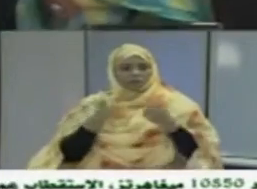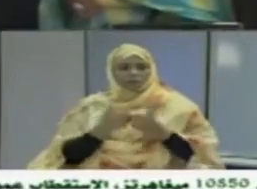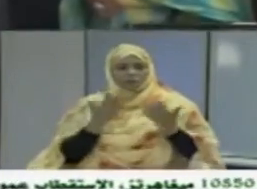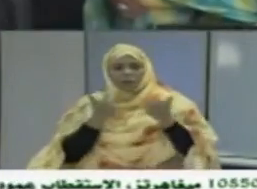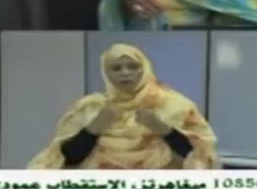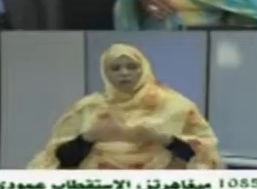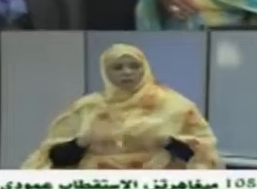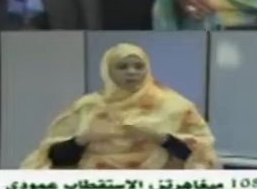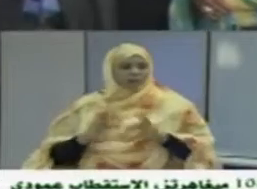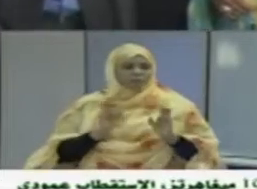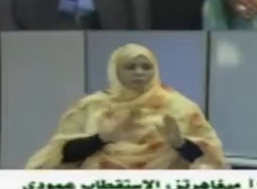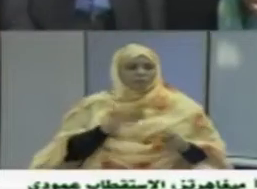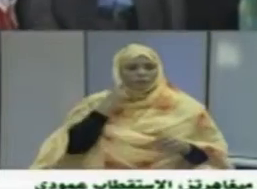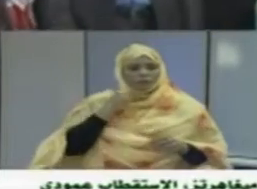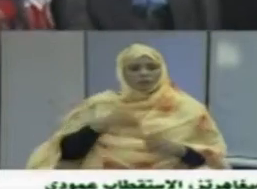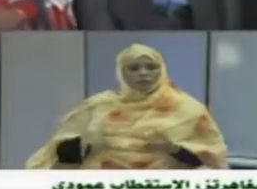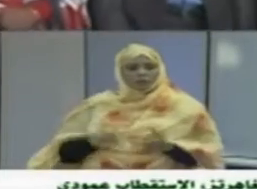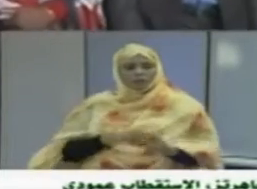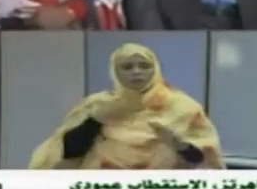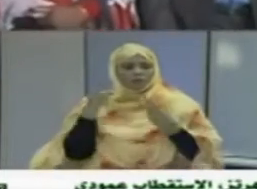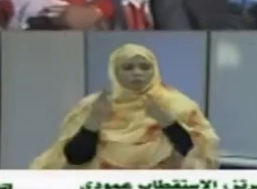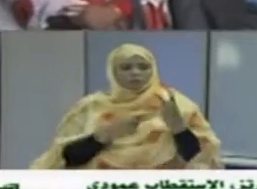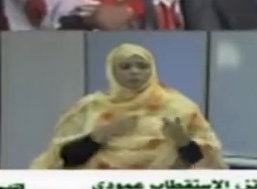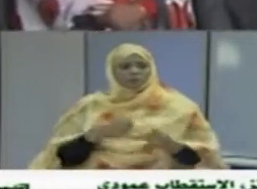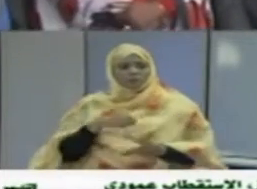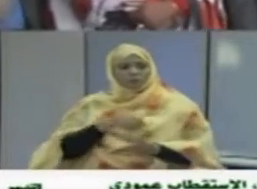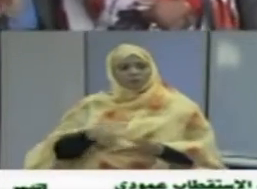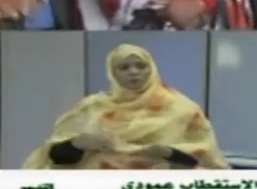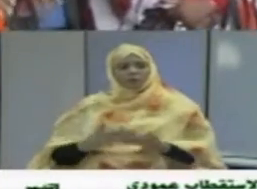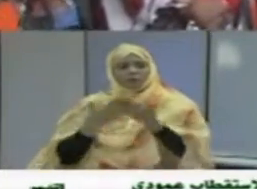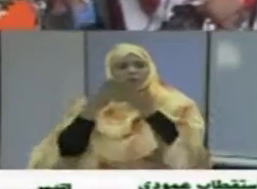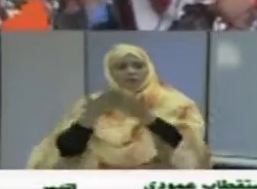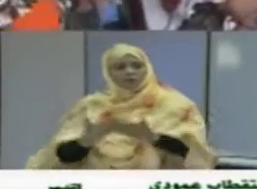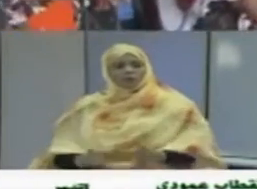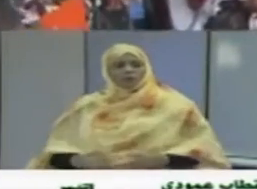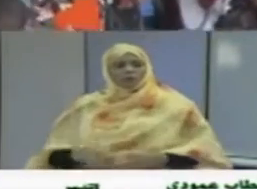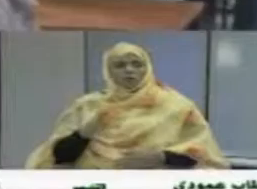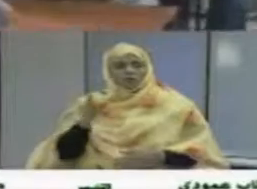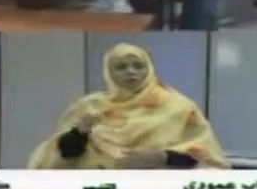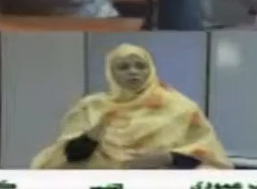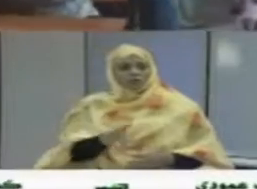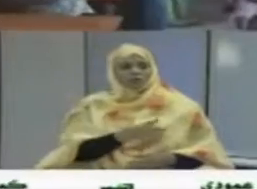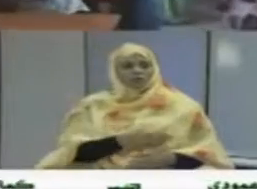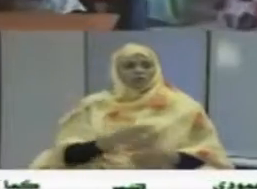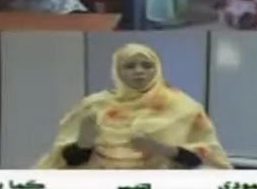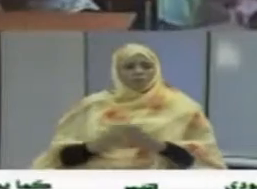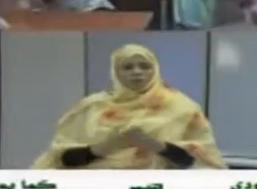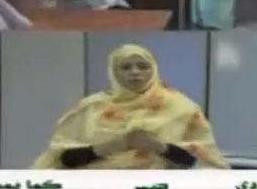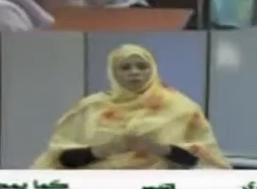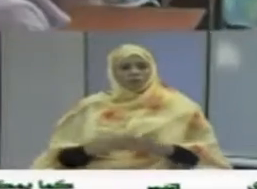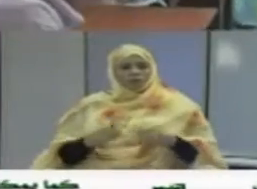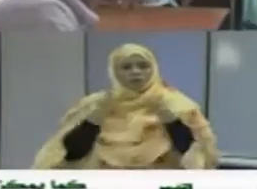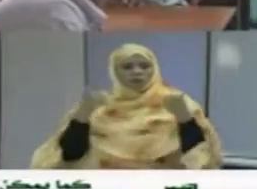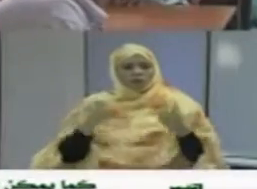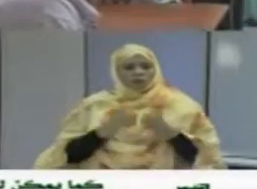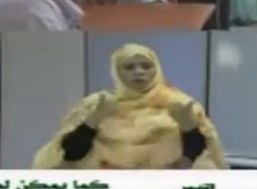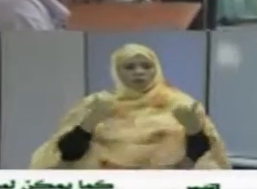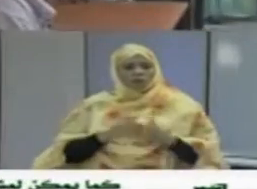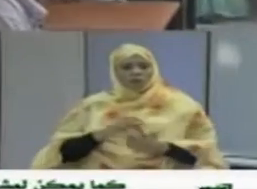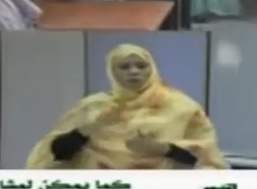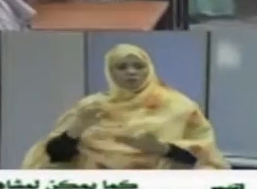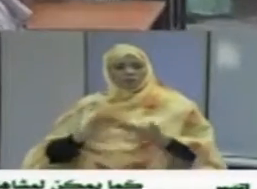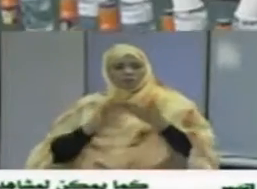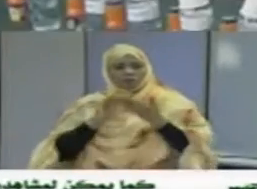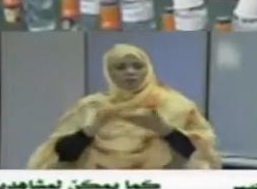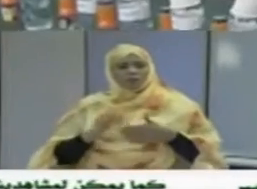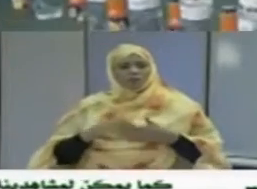تم خلال هذه الزيارة تقديم مبالغ نقدية ومعدات لصالح الأطفال المعوقين وأسرهم دعما